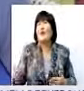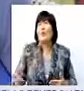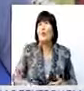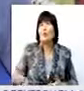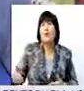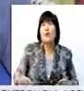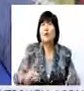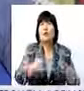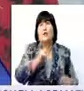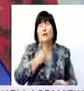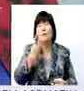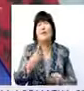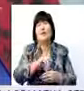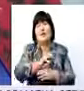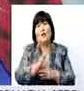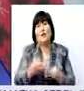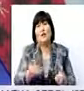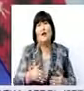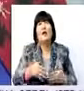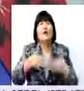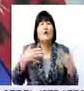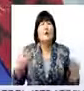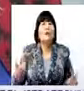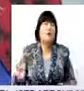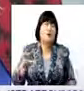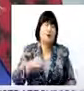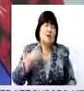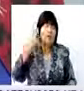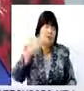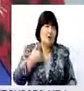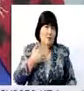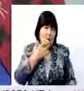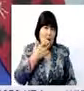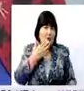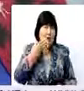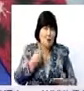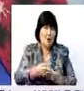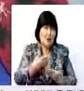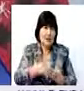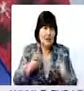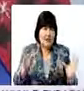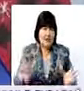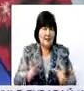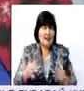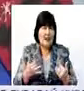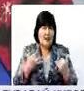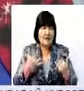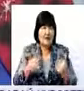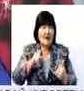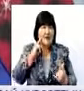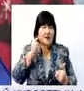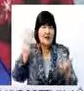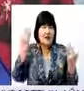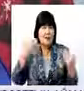жолын, еңбек жолын ұлықтау. Ең үлкен мақсат ол біздің ұлттық құндылықтарымызды сақтап, соны дәріптеп, жастардың бойына